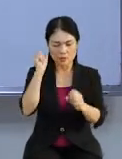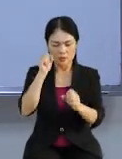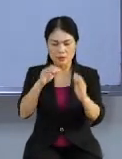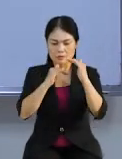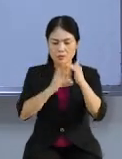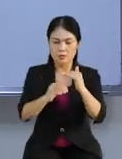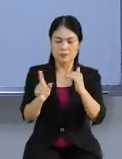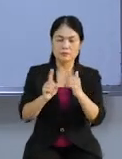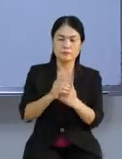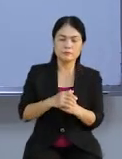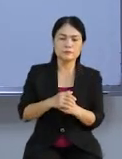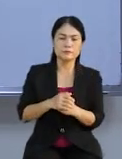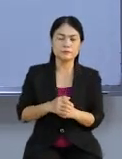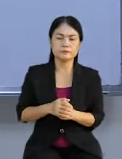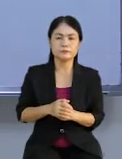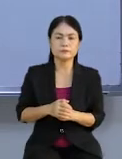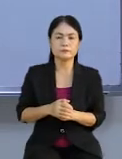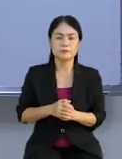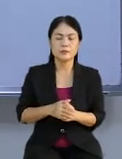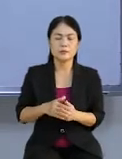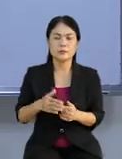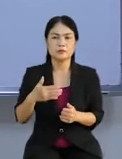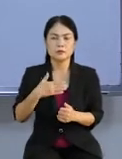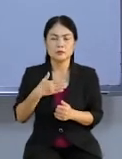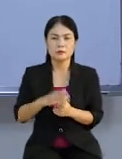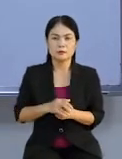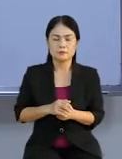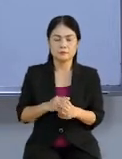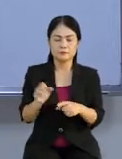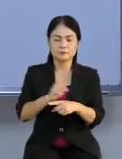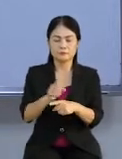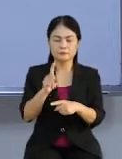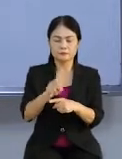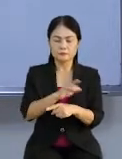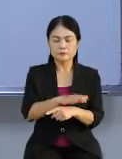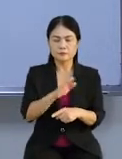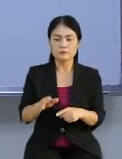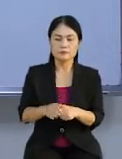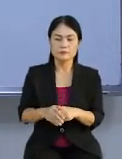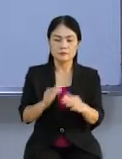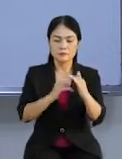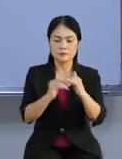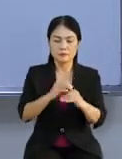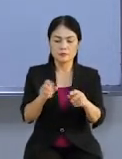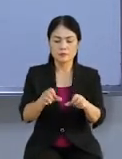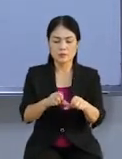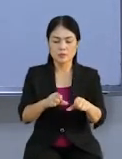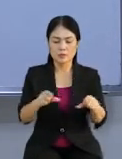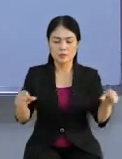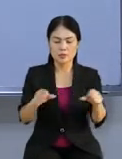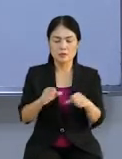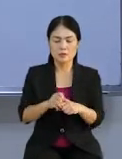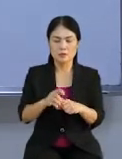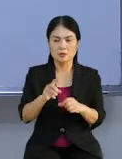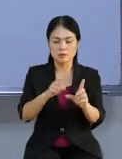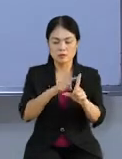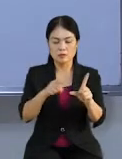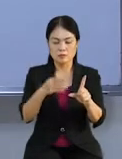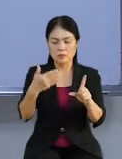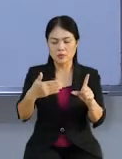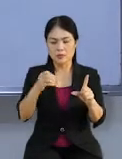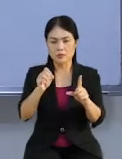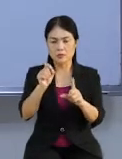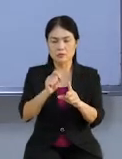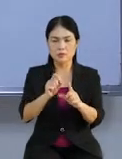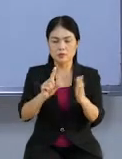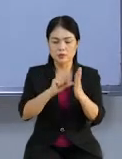cầm rật ná lúc rưu nâng miên chi lũng hạt mũi ở bọn bọn học nên xong rùng bọn môn cài sắp được rẻ bà đời